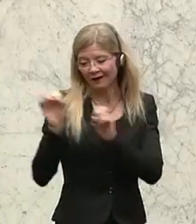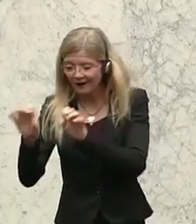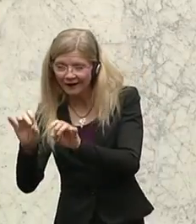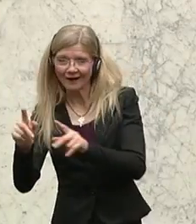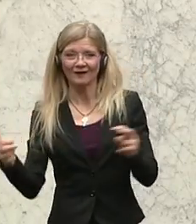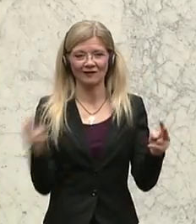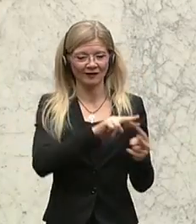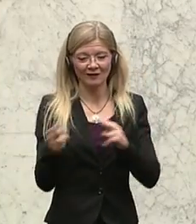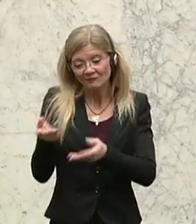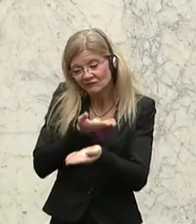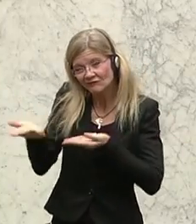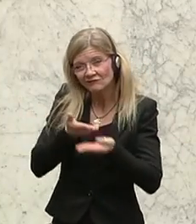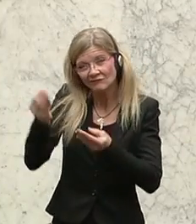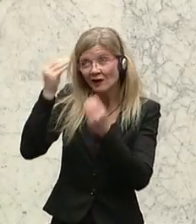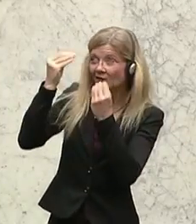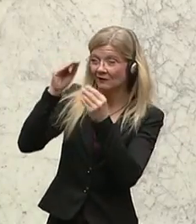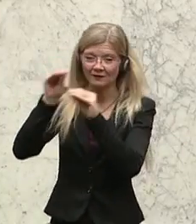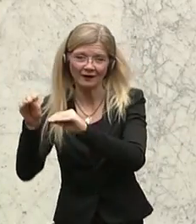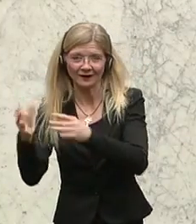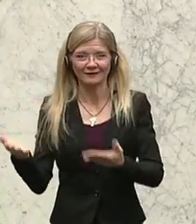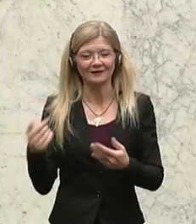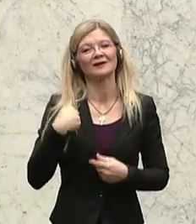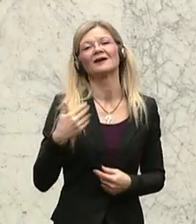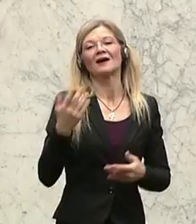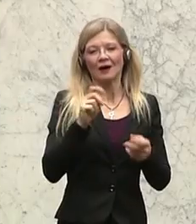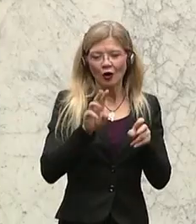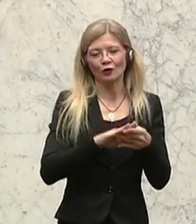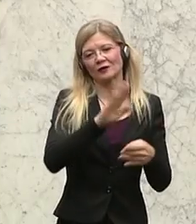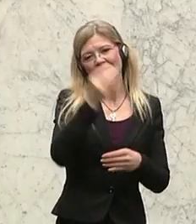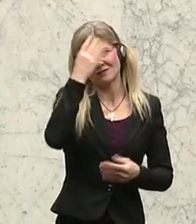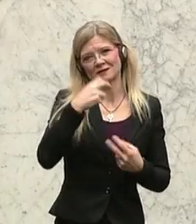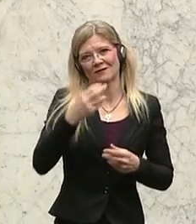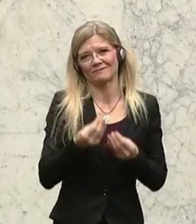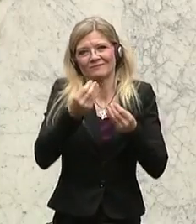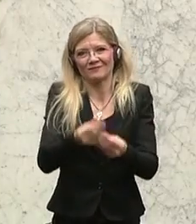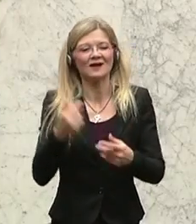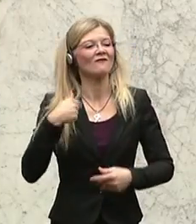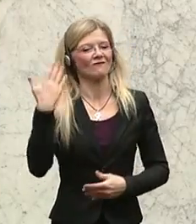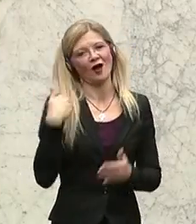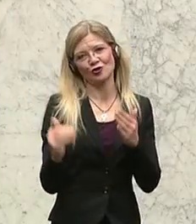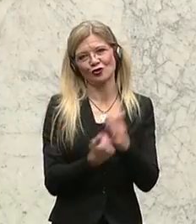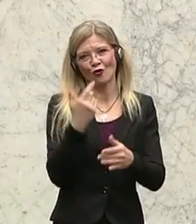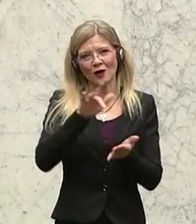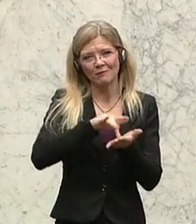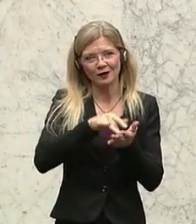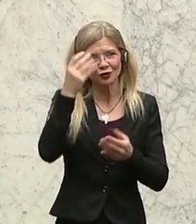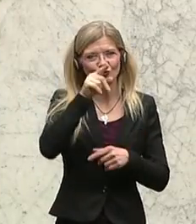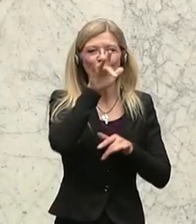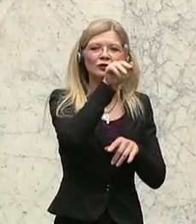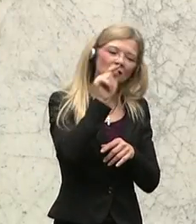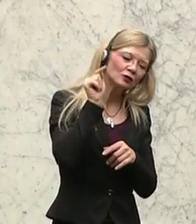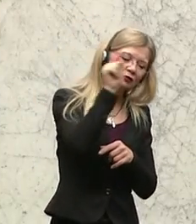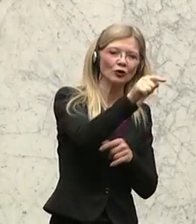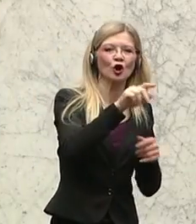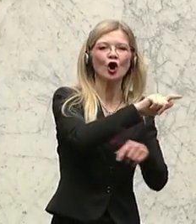sie zu erstellen, einfach weitergeben. Ich war selbst bei der Pressekonferenz an einer neuen Mittelschule in der Kopfstraße und habe gesehen, was dort alles geleistet wird.